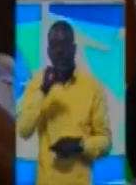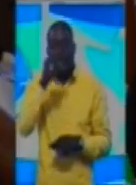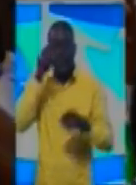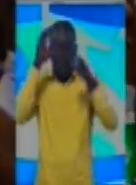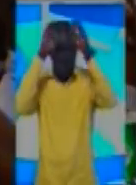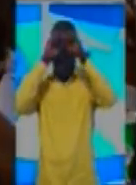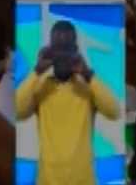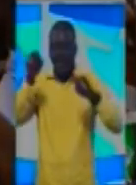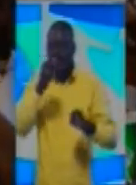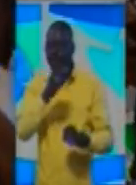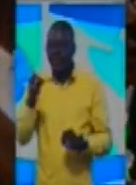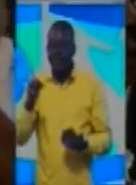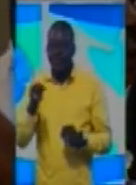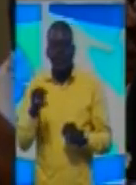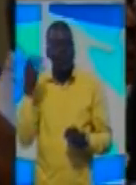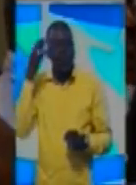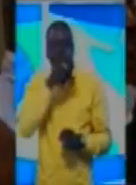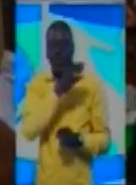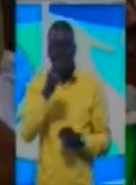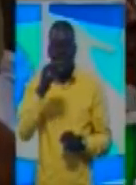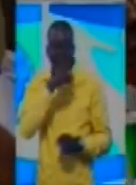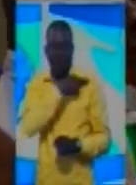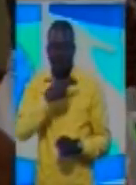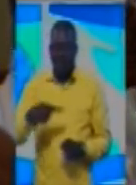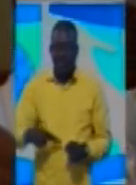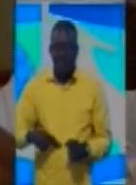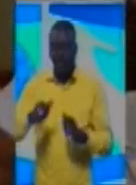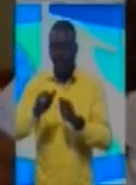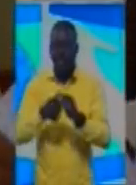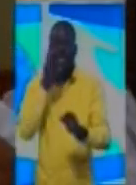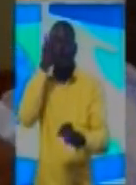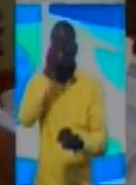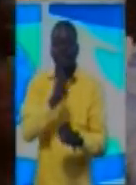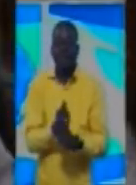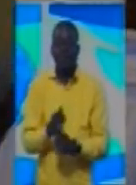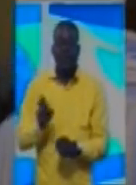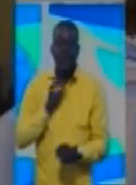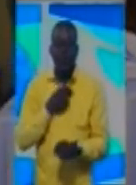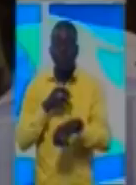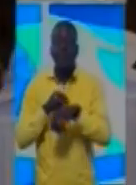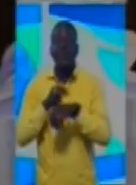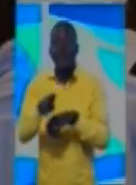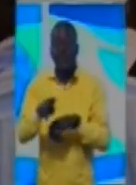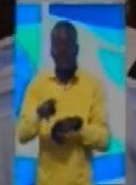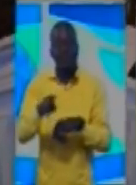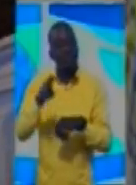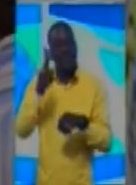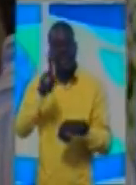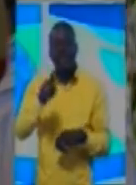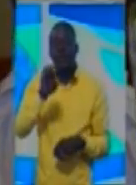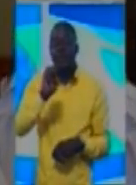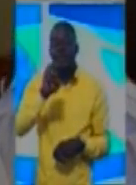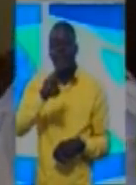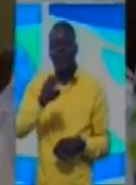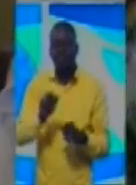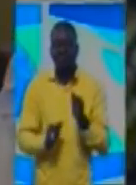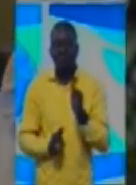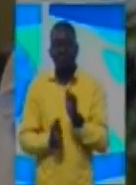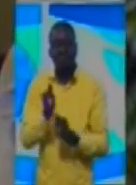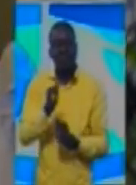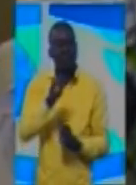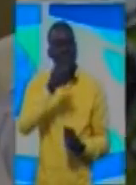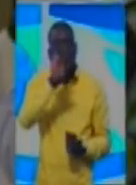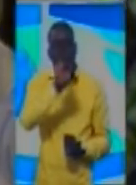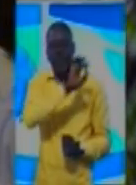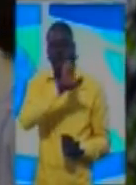plusieurs fois donc en Arabie Saoudite. Chaque année, nous envoyons des pèlerins là-bas, notamment plus de